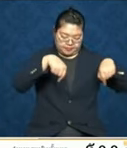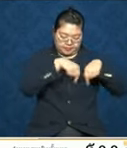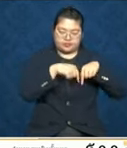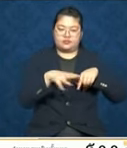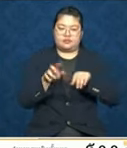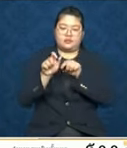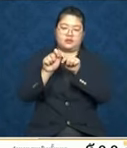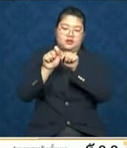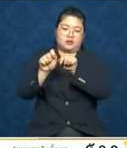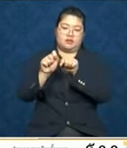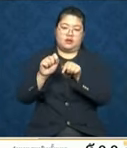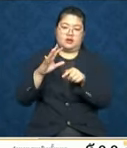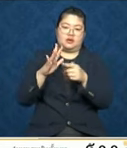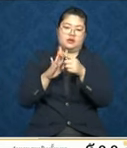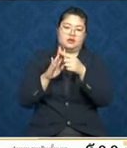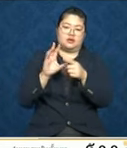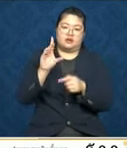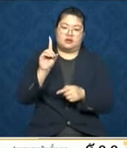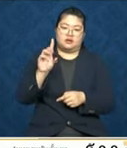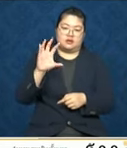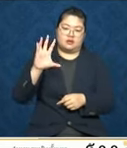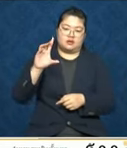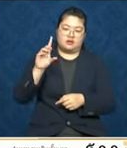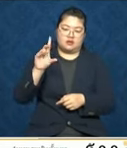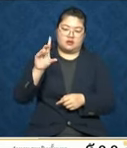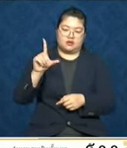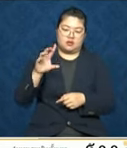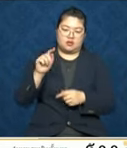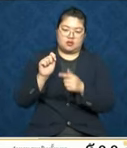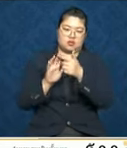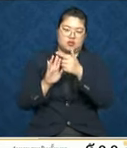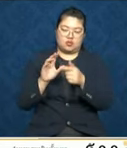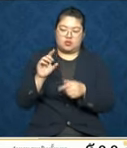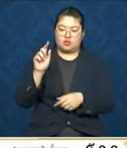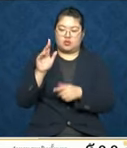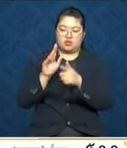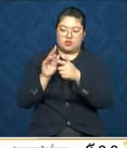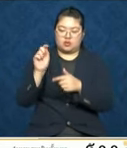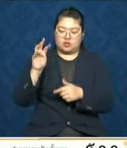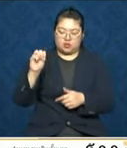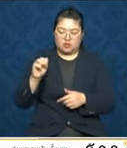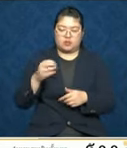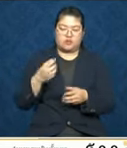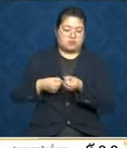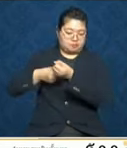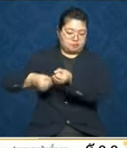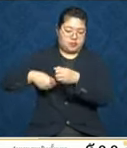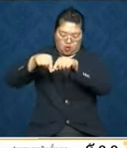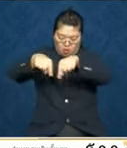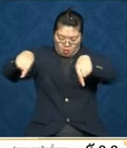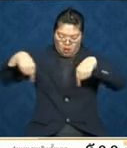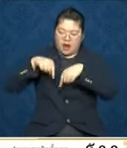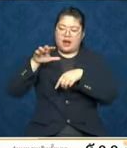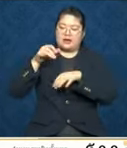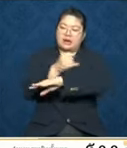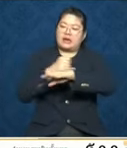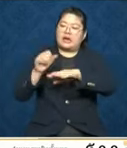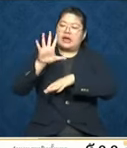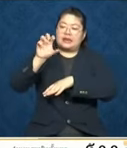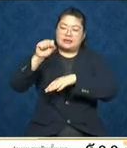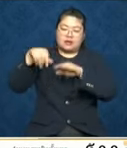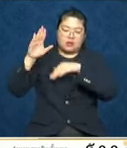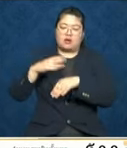อำเภอเดชอุดมนะคะมีพื้นที่ทำการเกษตรอยู่ประมาณ 65,811 ไร่แบ่งออกเป็นการปลูกข้าวข้